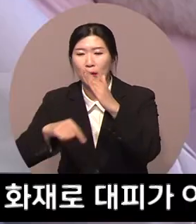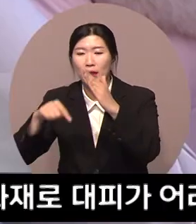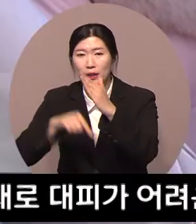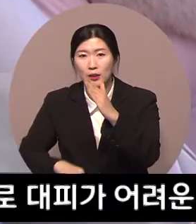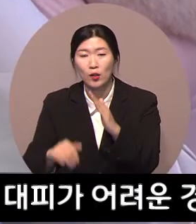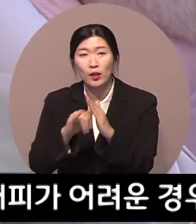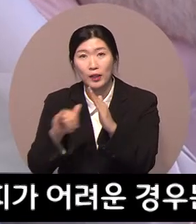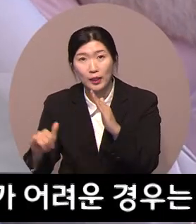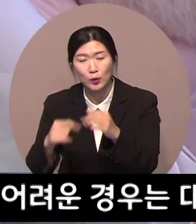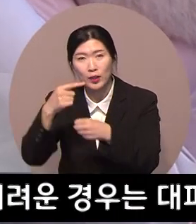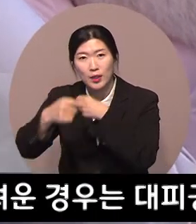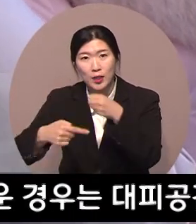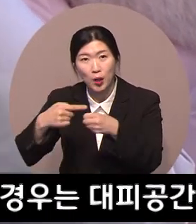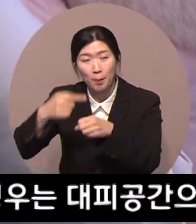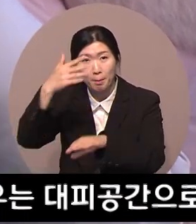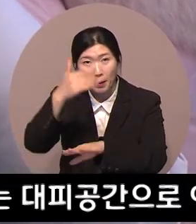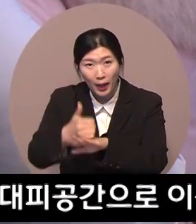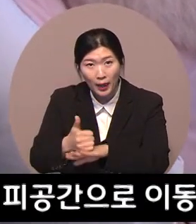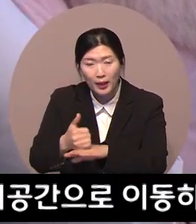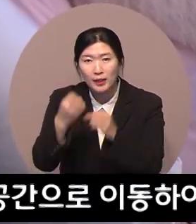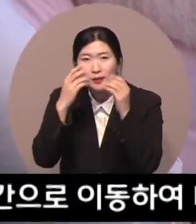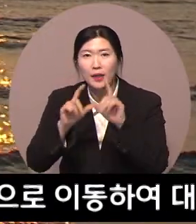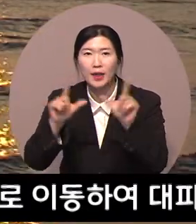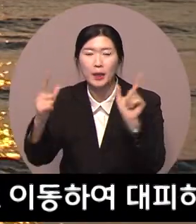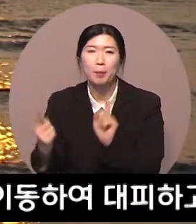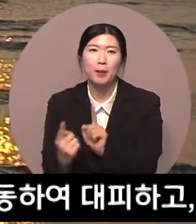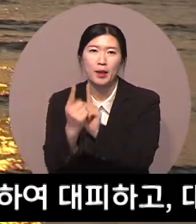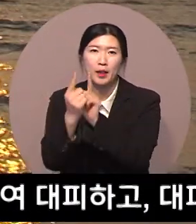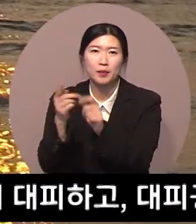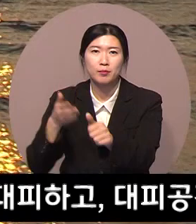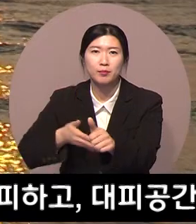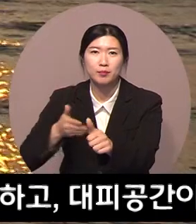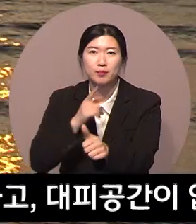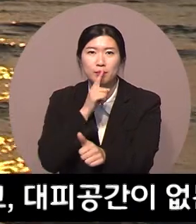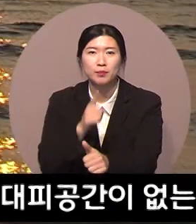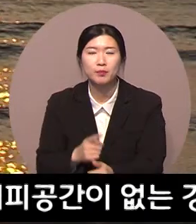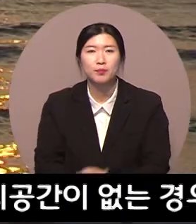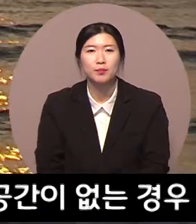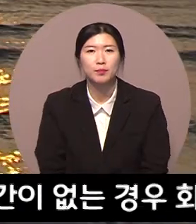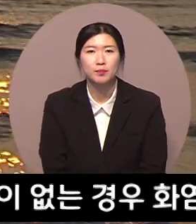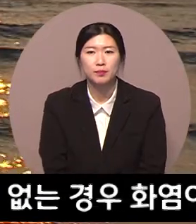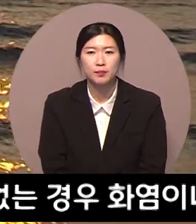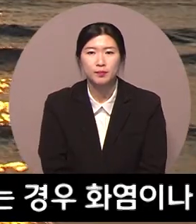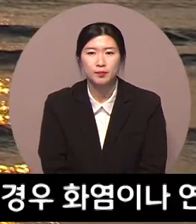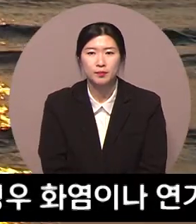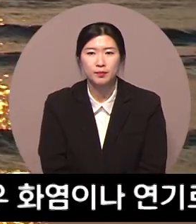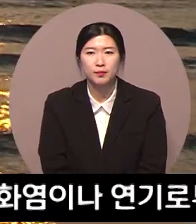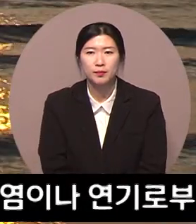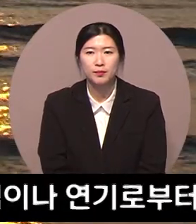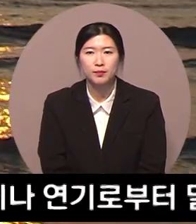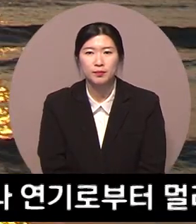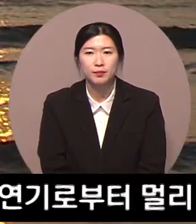간소하게 연말 연초를 보내는 계기가 되길 바란다고 밝혔습니다 MBC 뉴스 병입니다